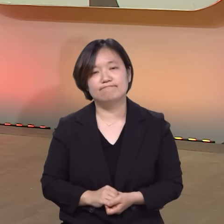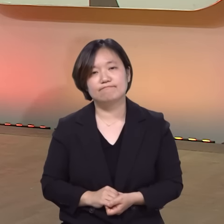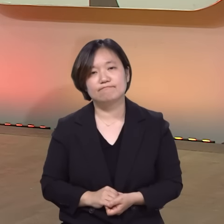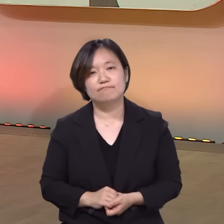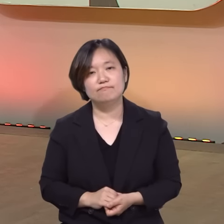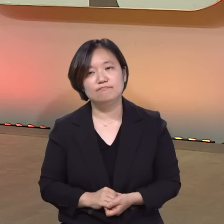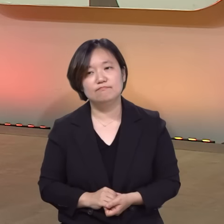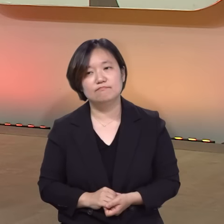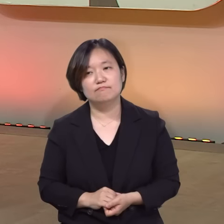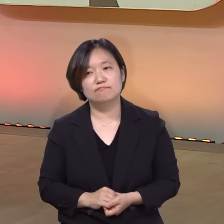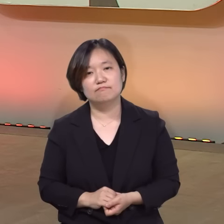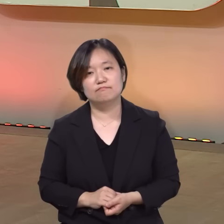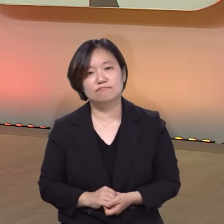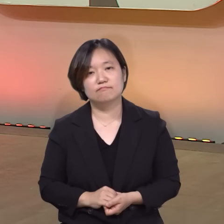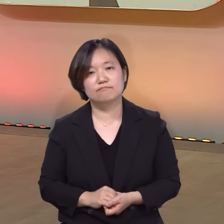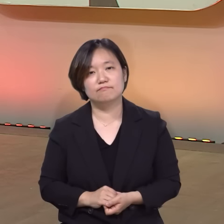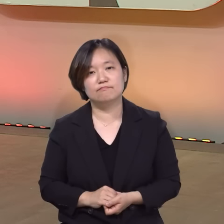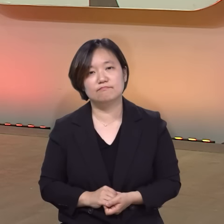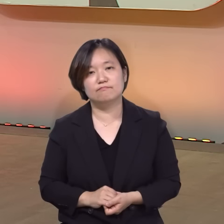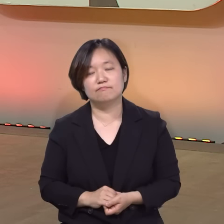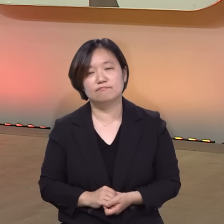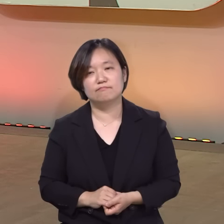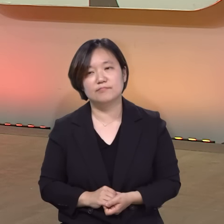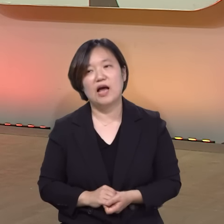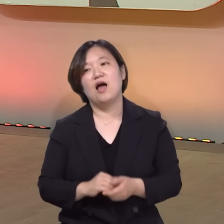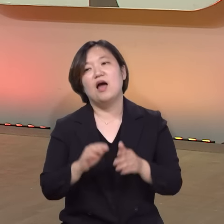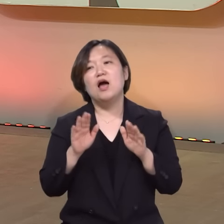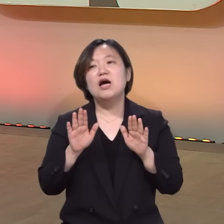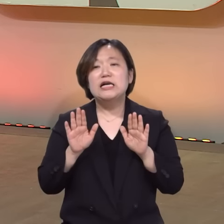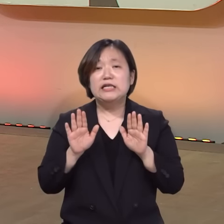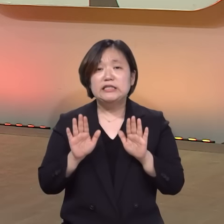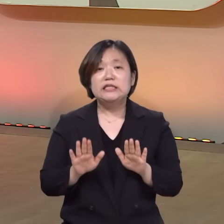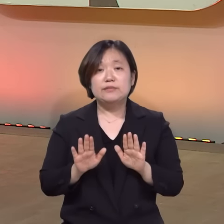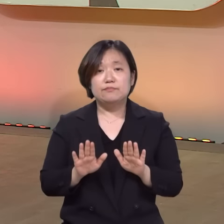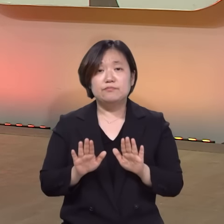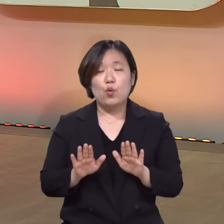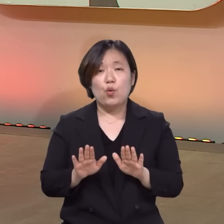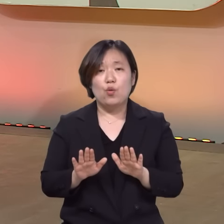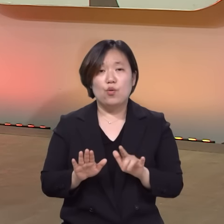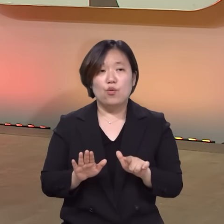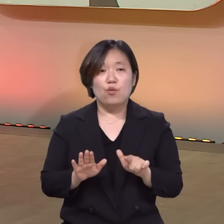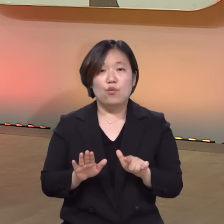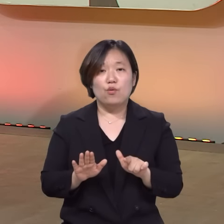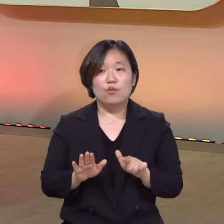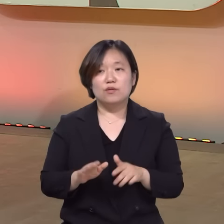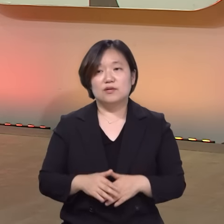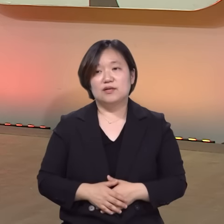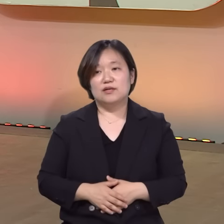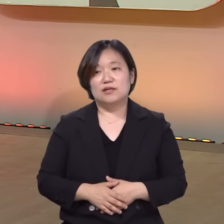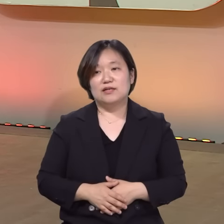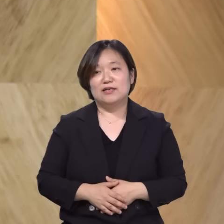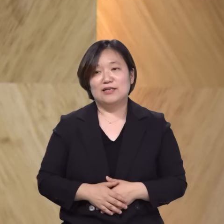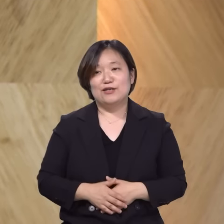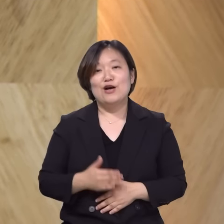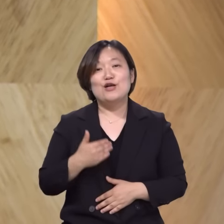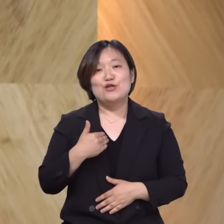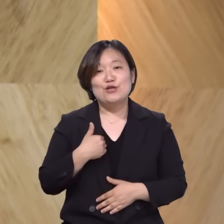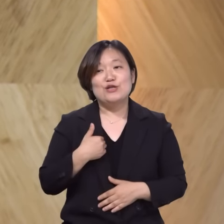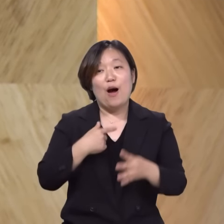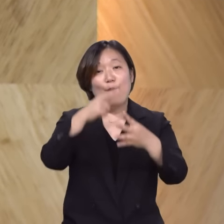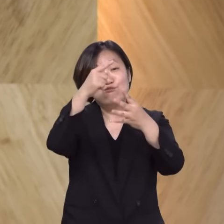됩니다 지금이 순간에도 그리고 또 실제로 지난 몇 이 소나무를